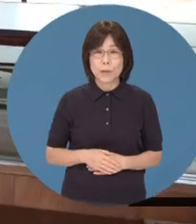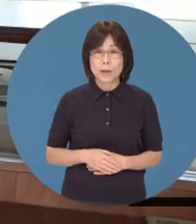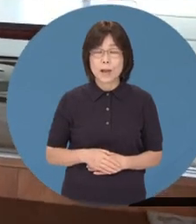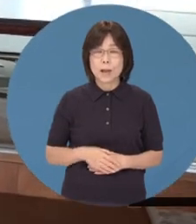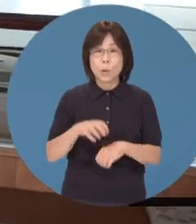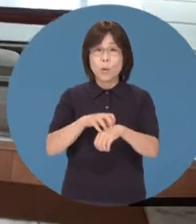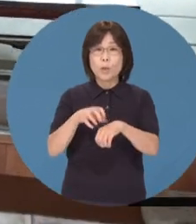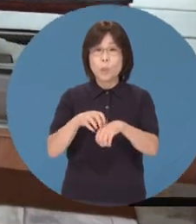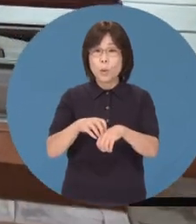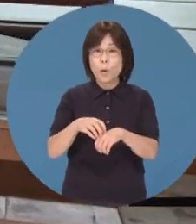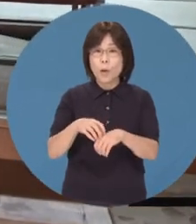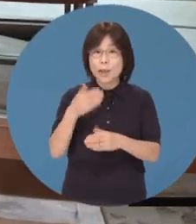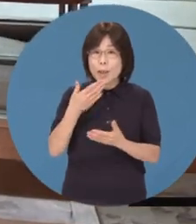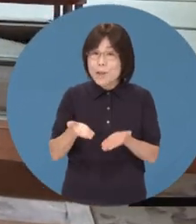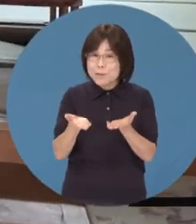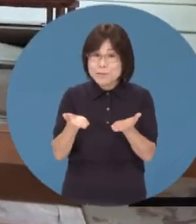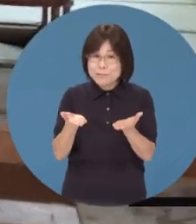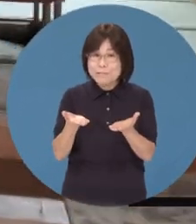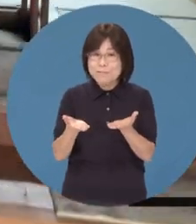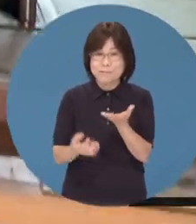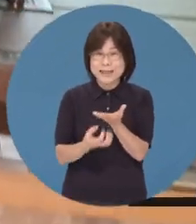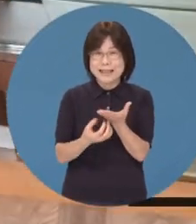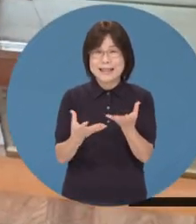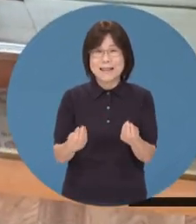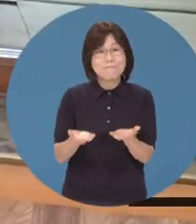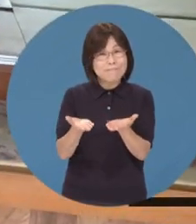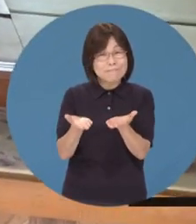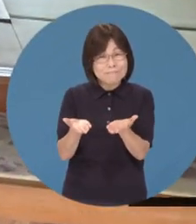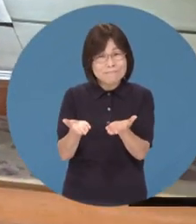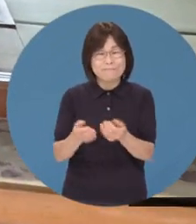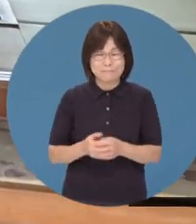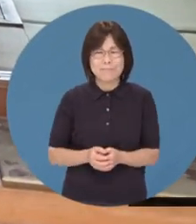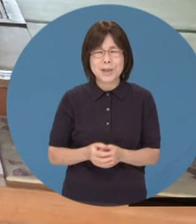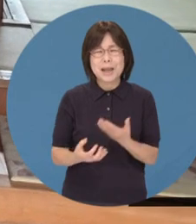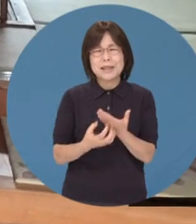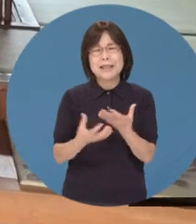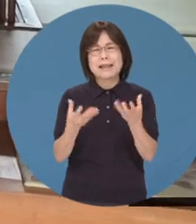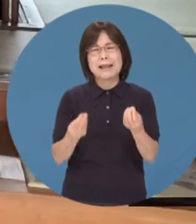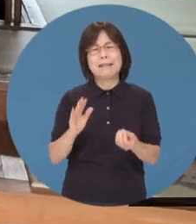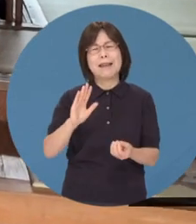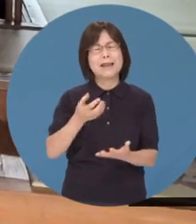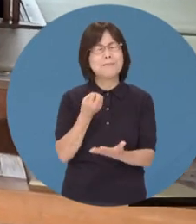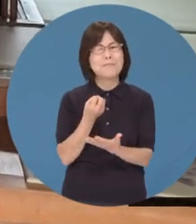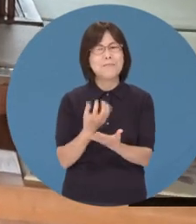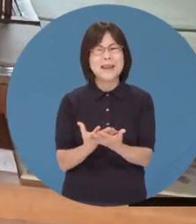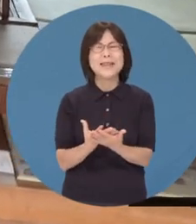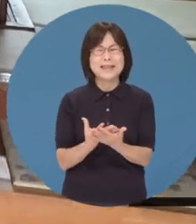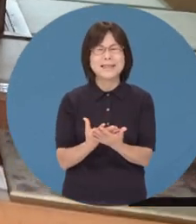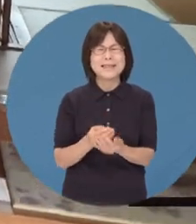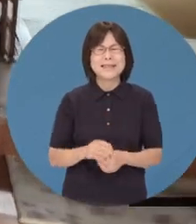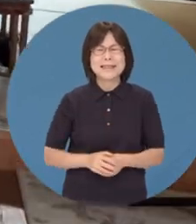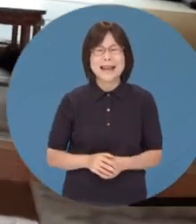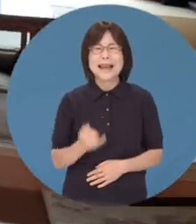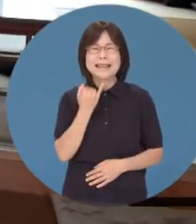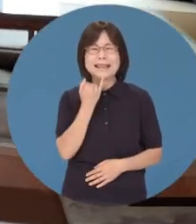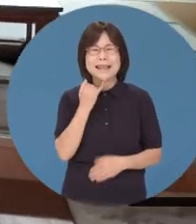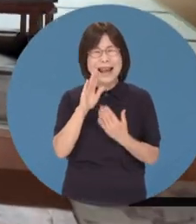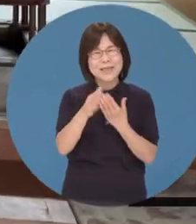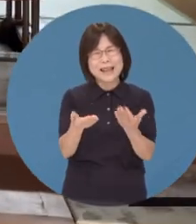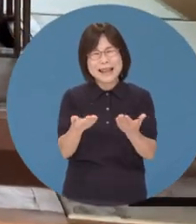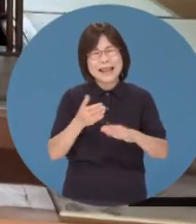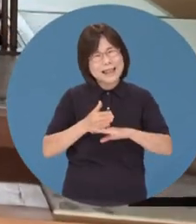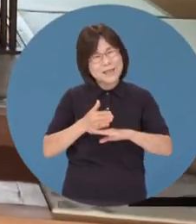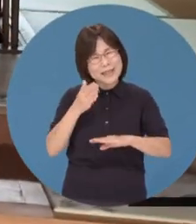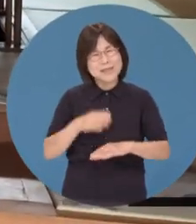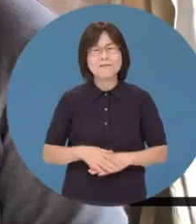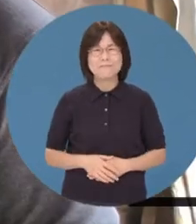ゃん。 もらいます、後で。 はい。 すいません。 あ、おばあちゃんが。 だけどね、崩れて取れないの。 あ、じゃあいいですよ、いいですよ、全然。